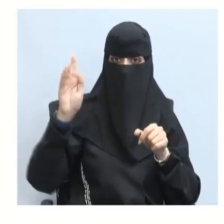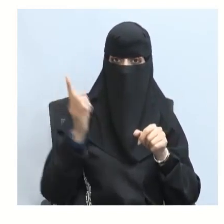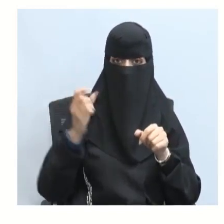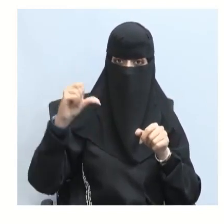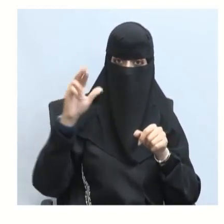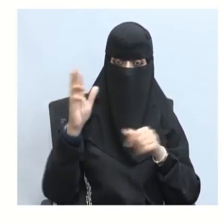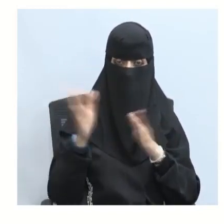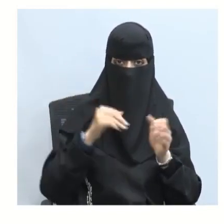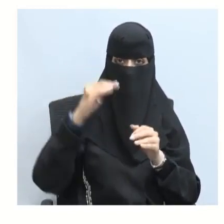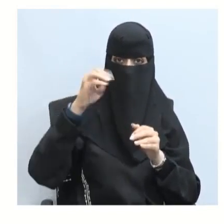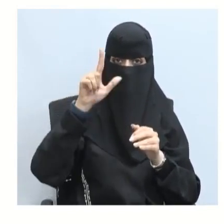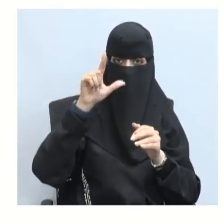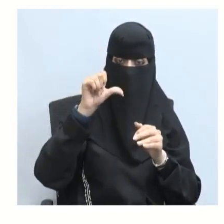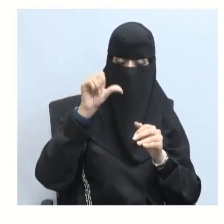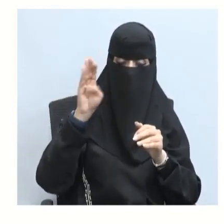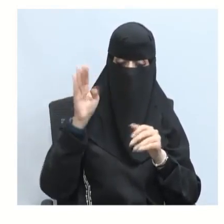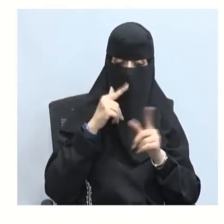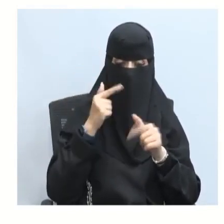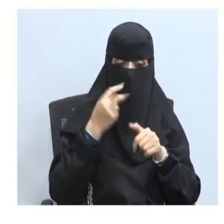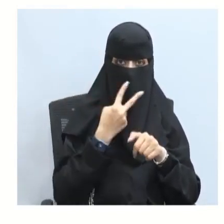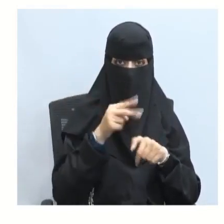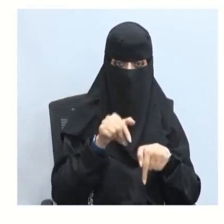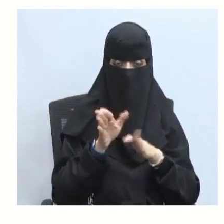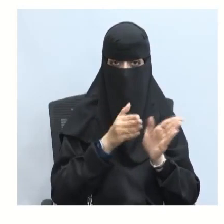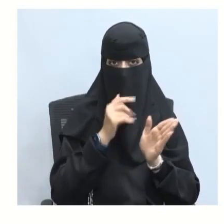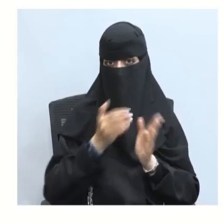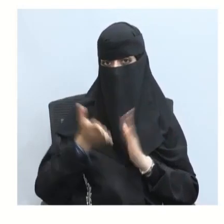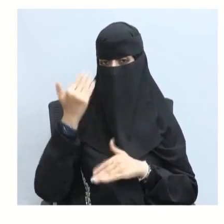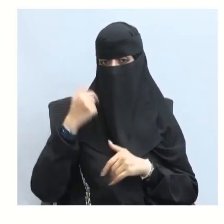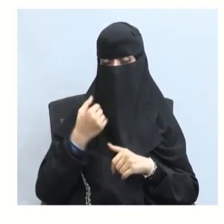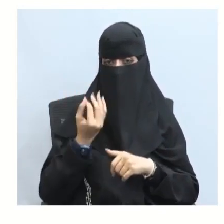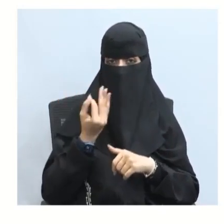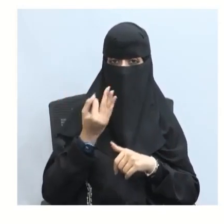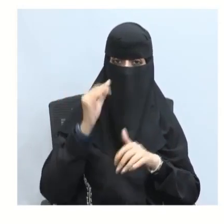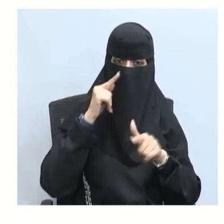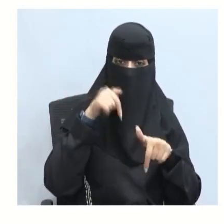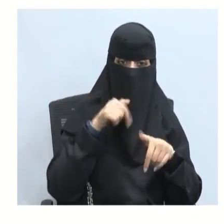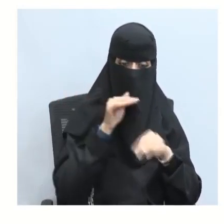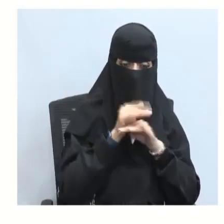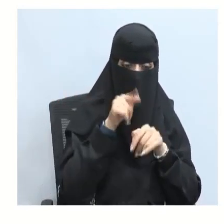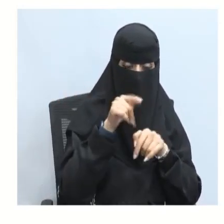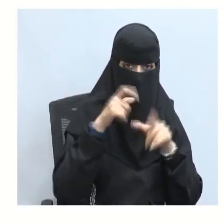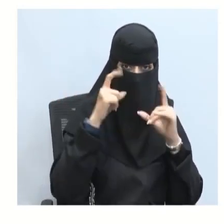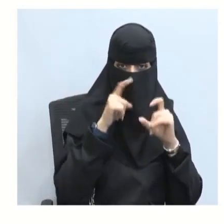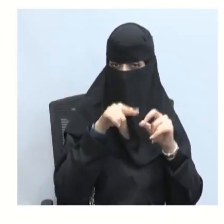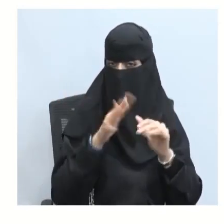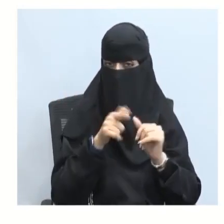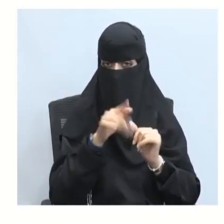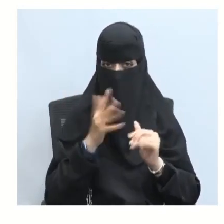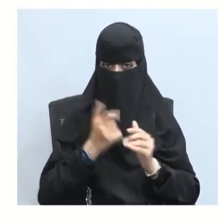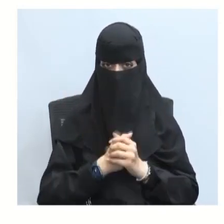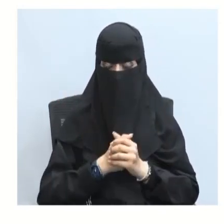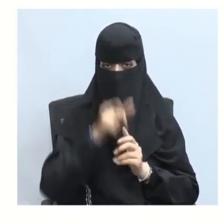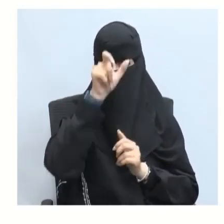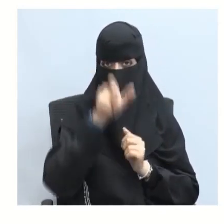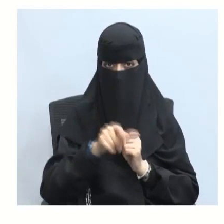والجلوكوز الان انظر لدي درستم في المرحله المتوسطه هذه الصوره ماذا يقصد فيه ومن هو هذا الشخص من